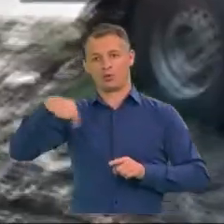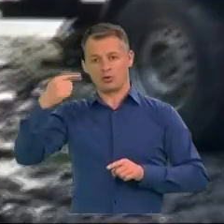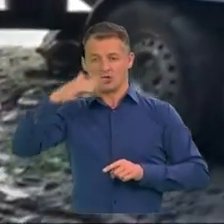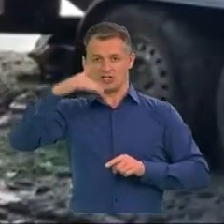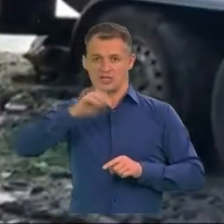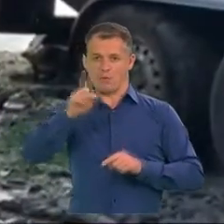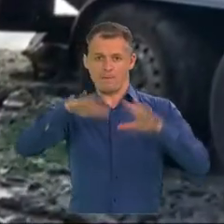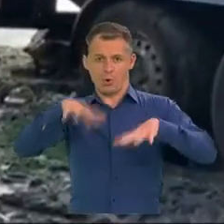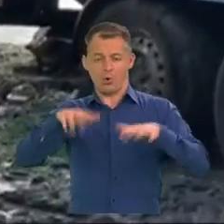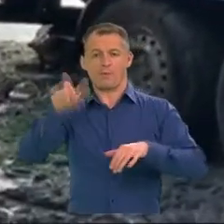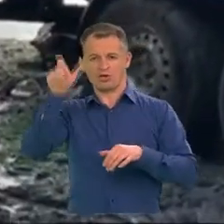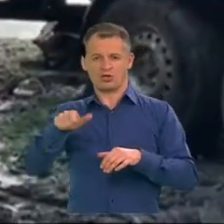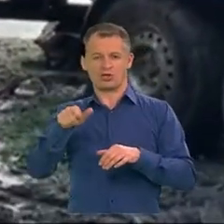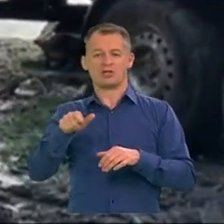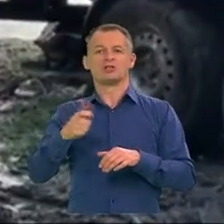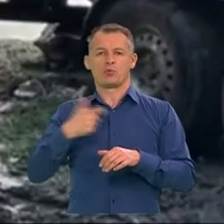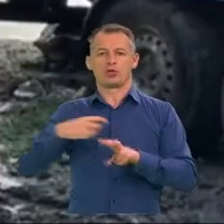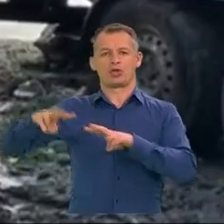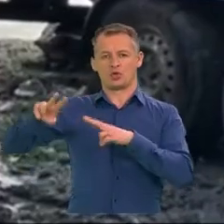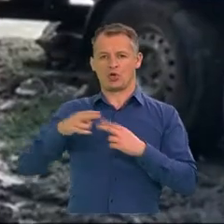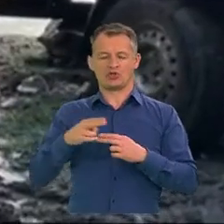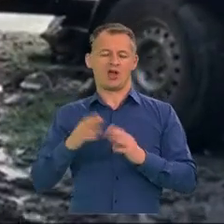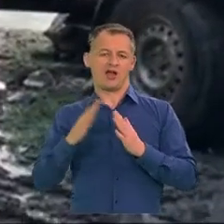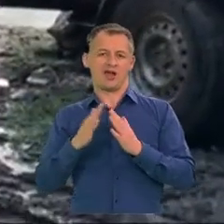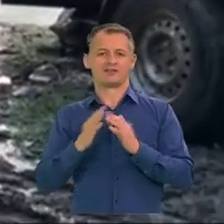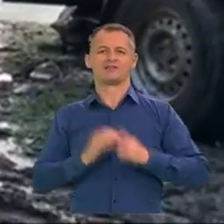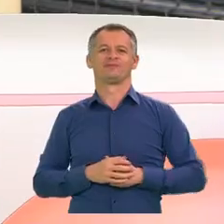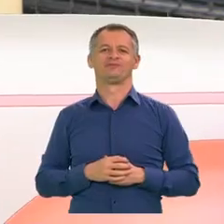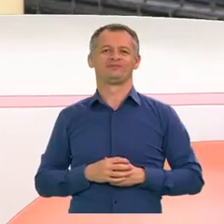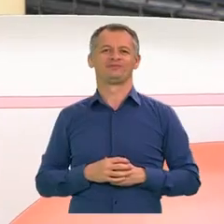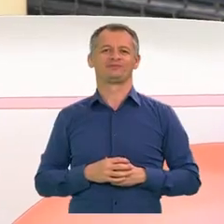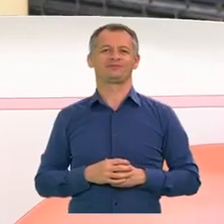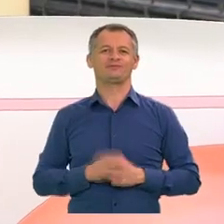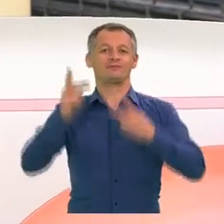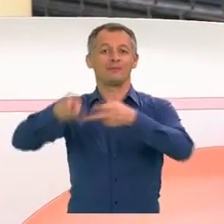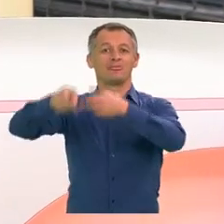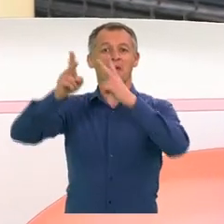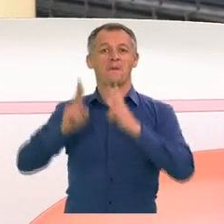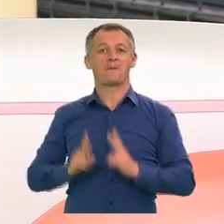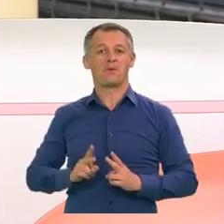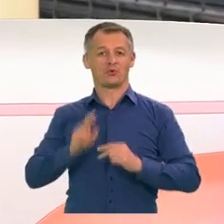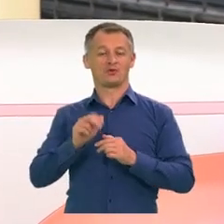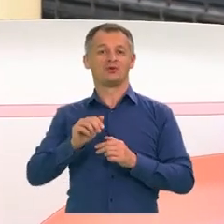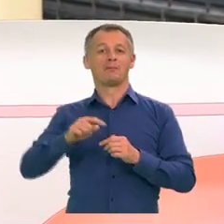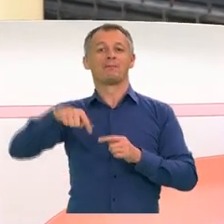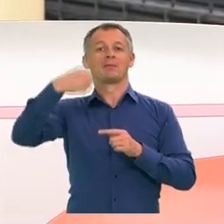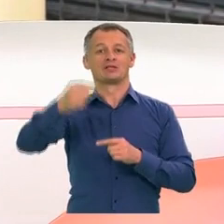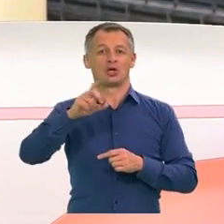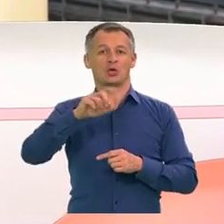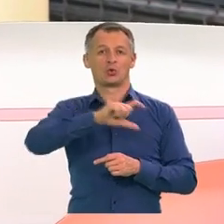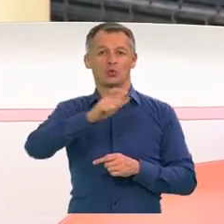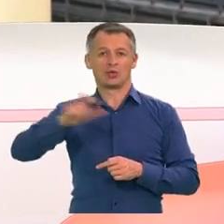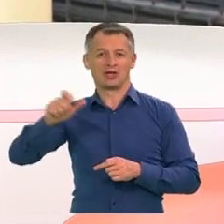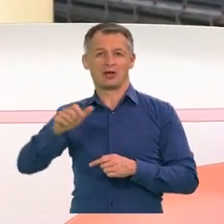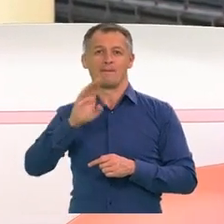ploua, localnicii se vor putea întoarce acasă. Podul peste Dunăre dintre Brăila și Tulcea va